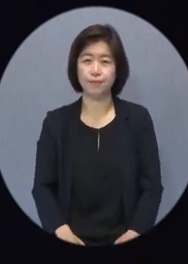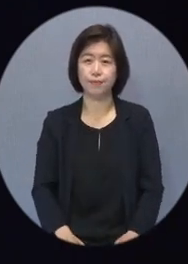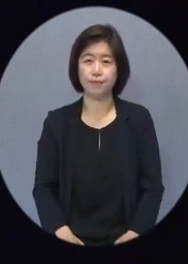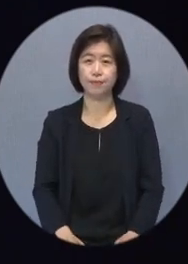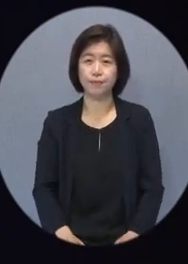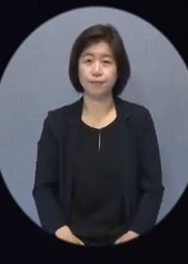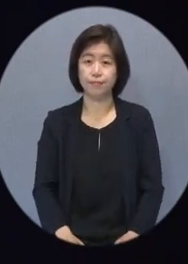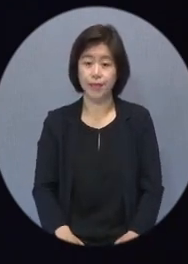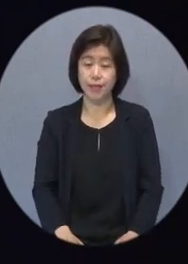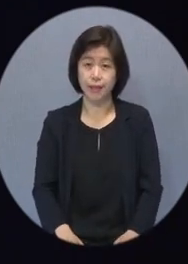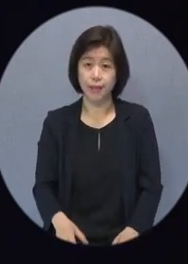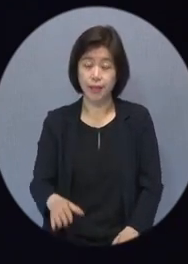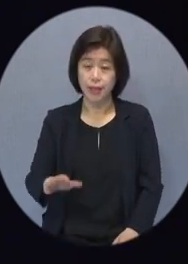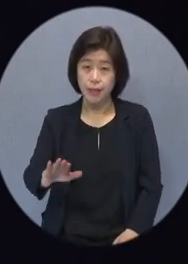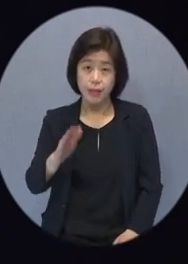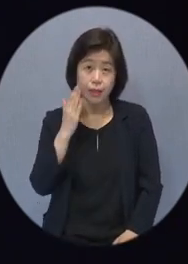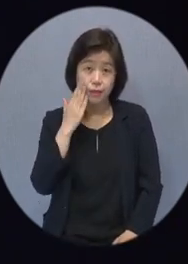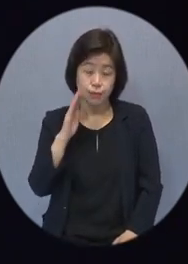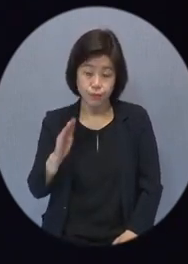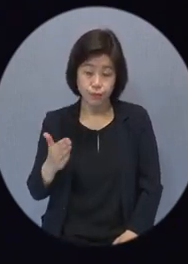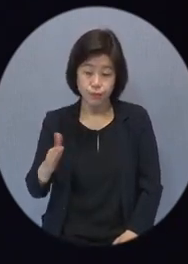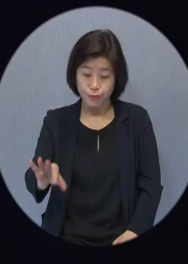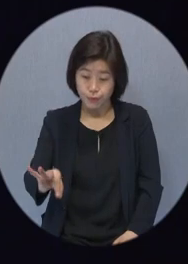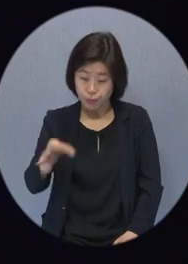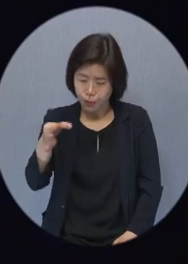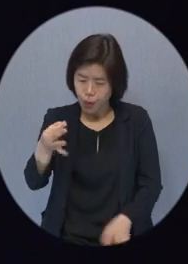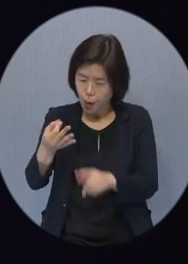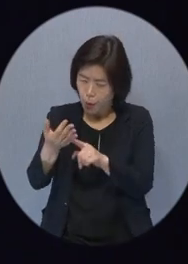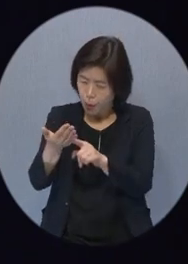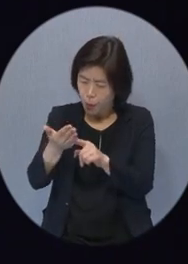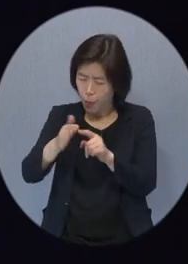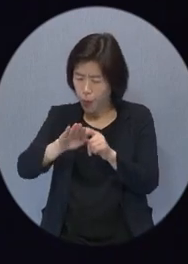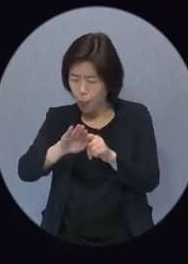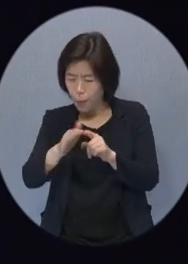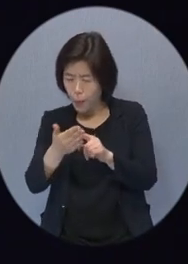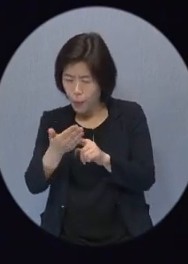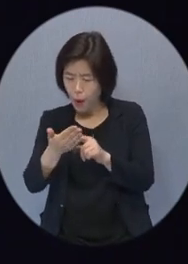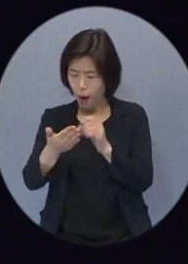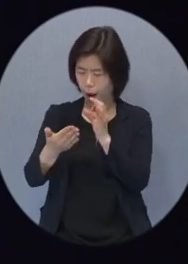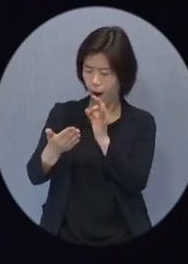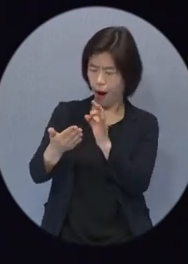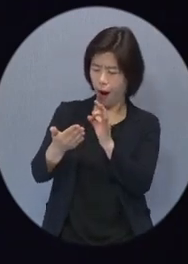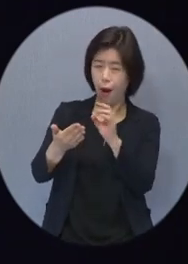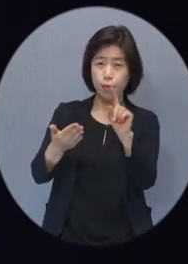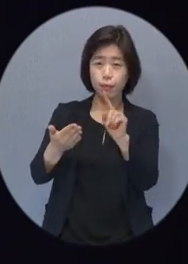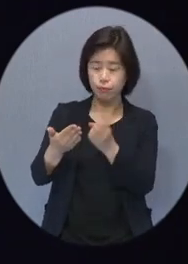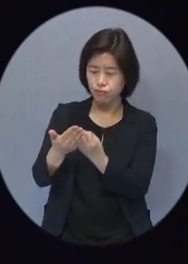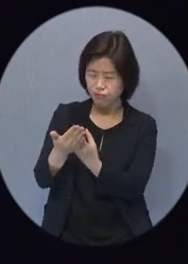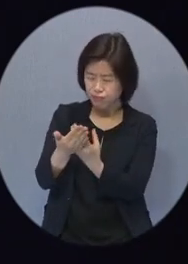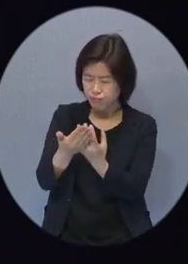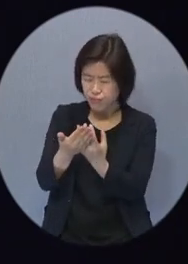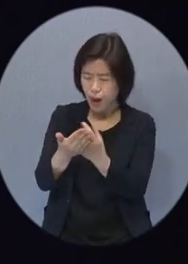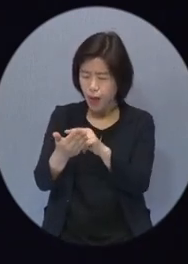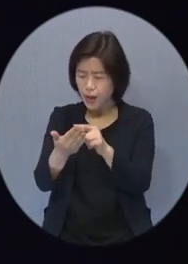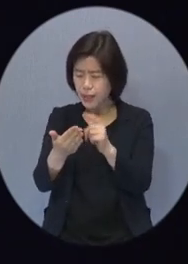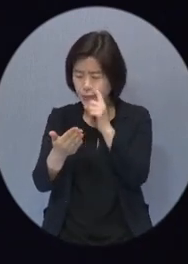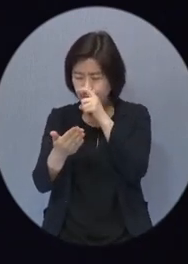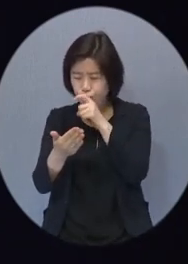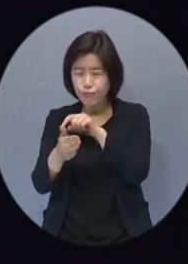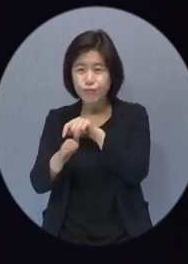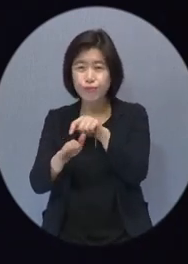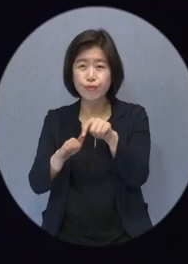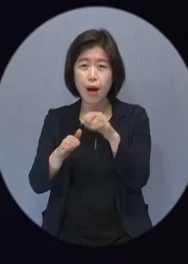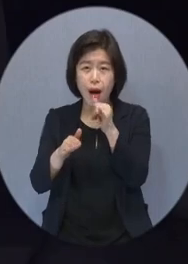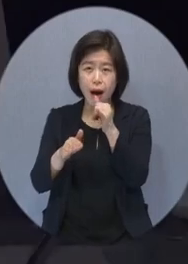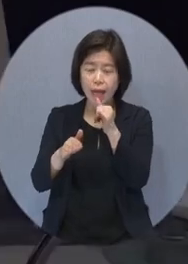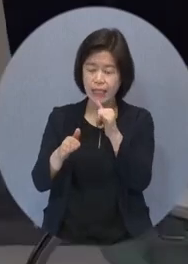나뭇잎이 이렇게 섬세하고 무엇인가 잔뜩 돋아나서 징그럽다는 것을 그전엔 왜